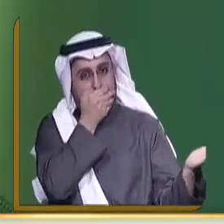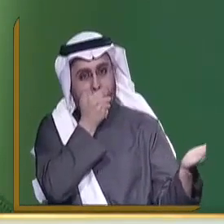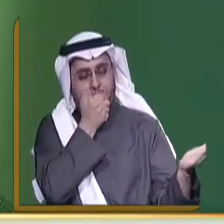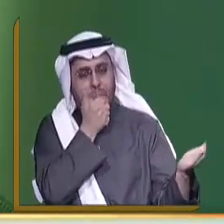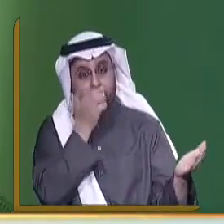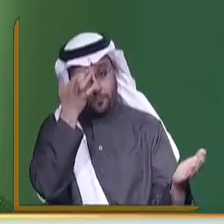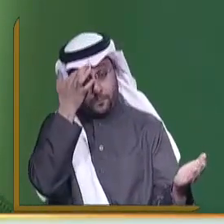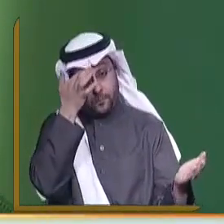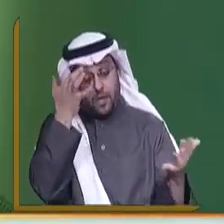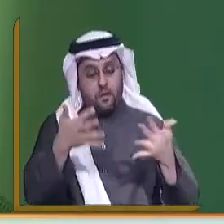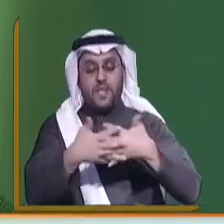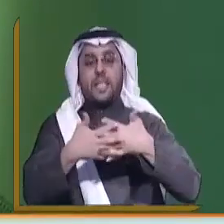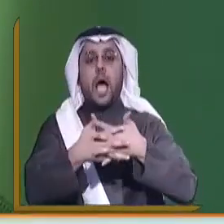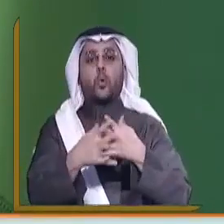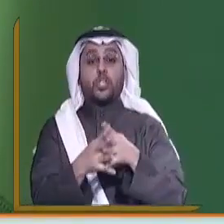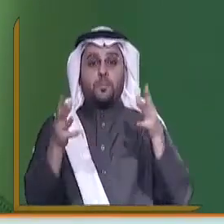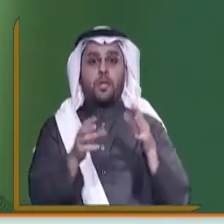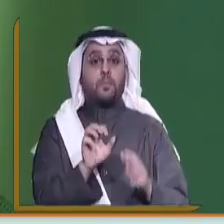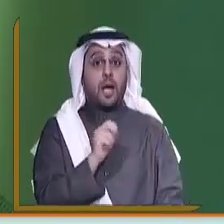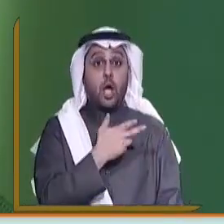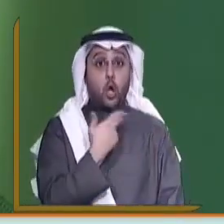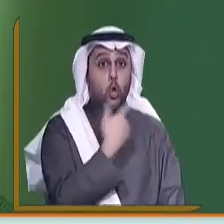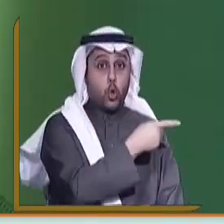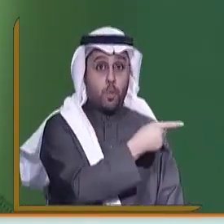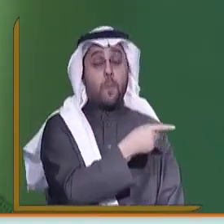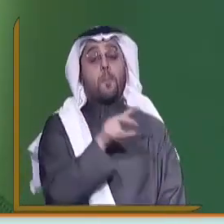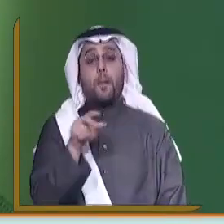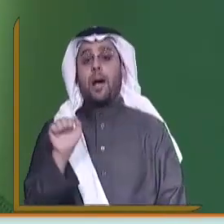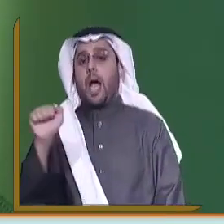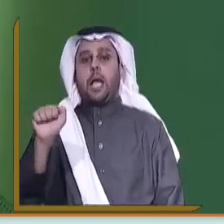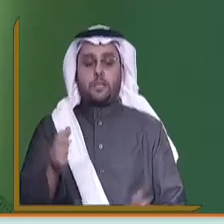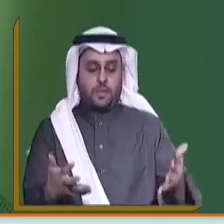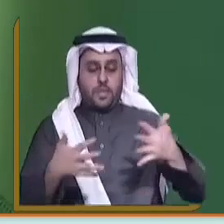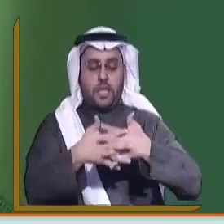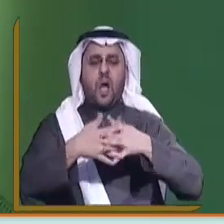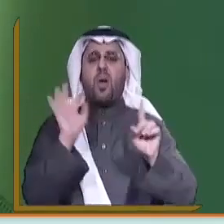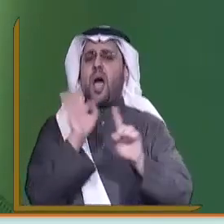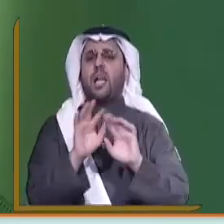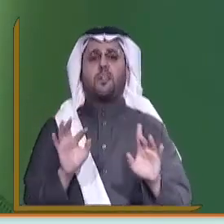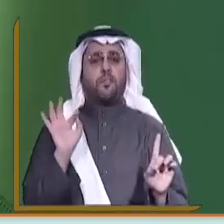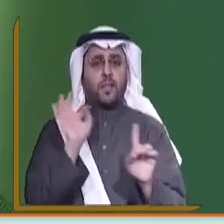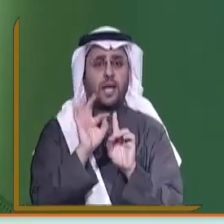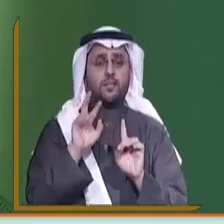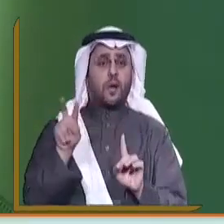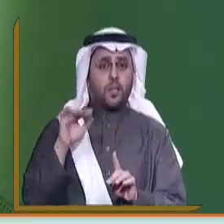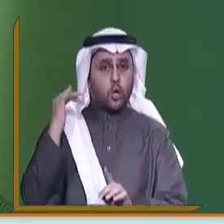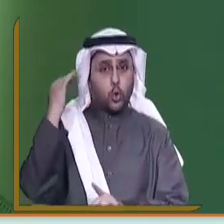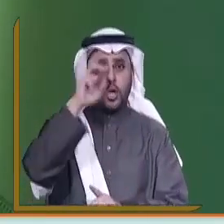كبير بين القطاع العام والقطاع الخاص وغير ربحي لتحقيق اهداف